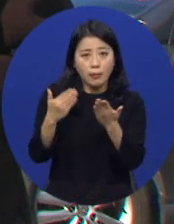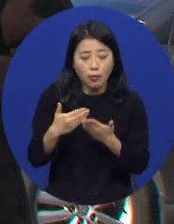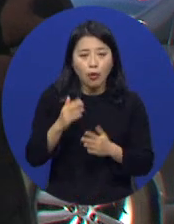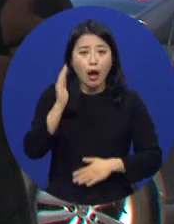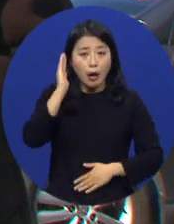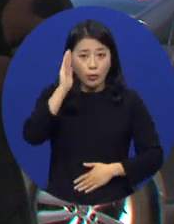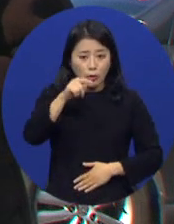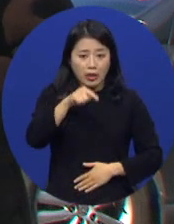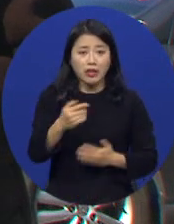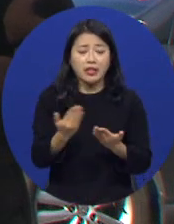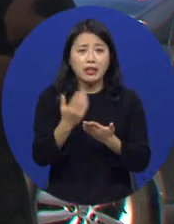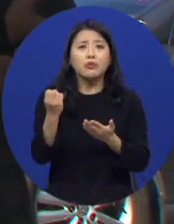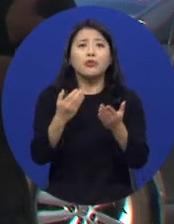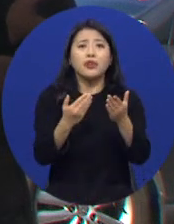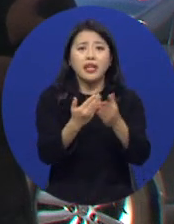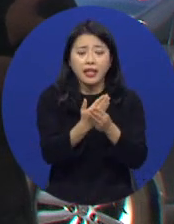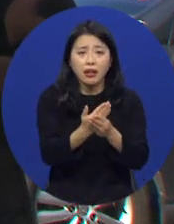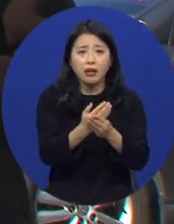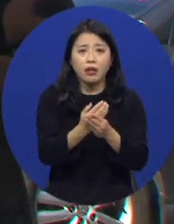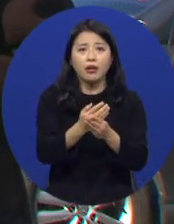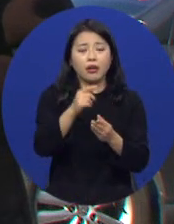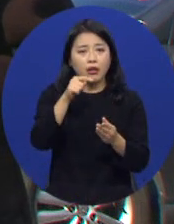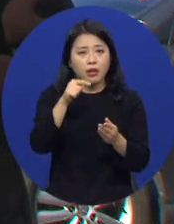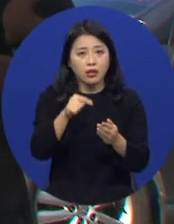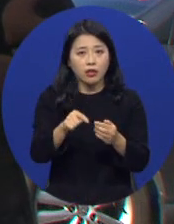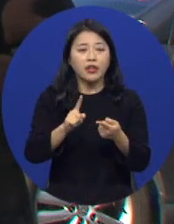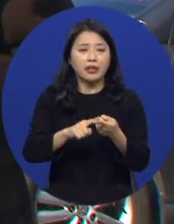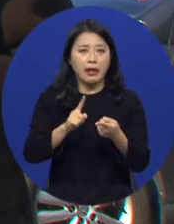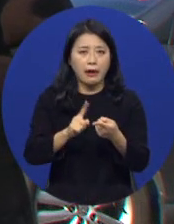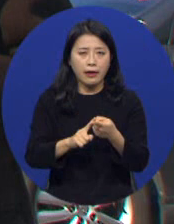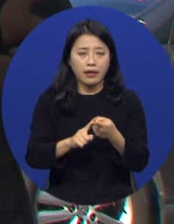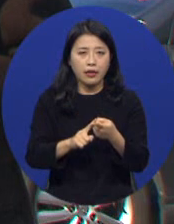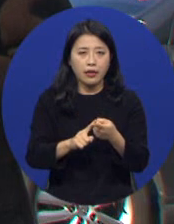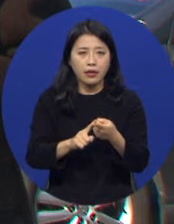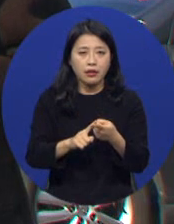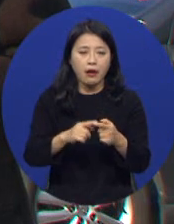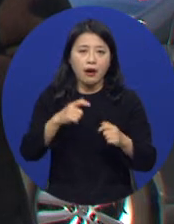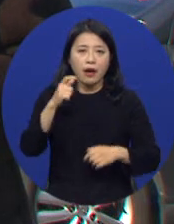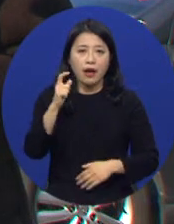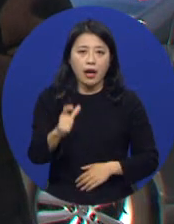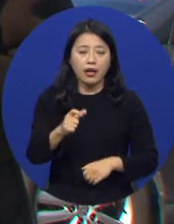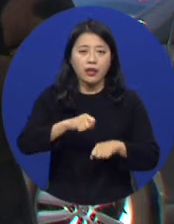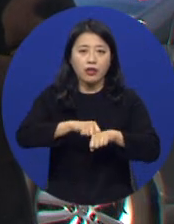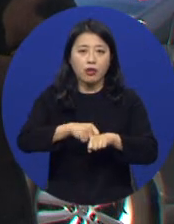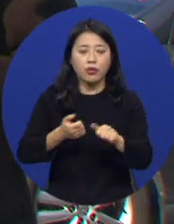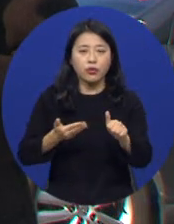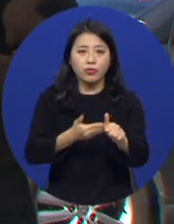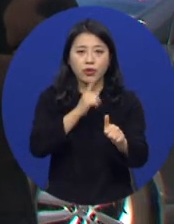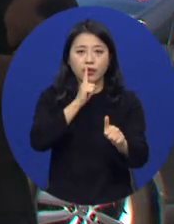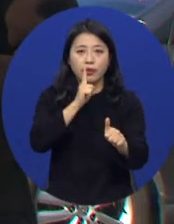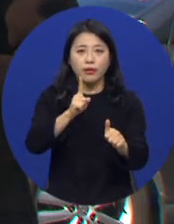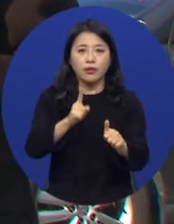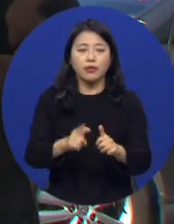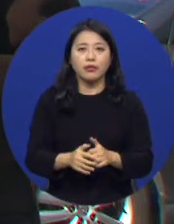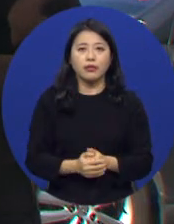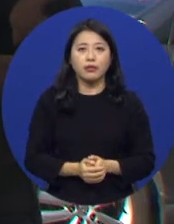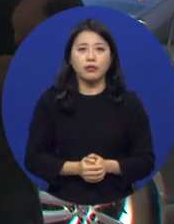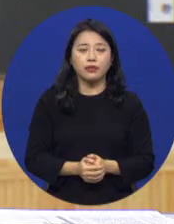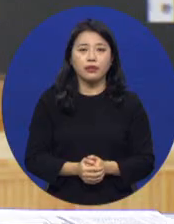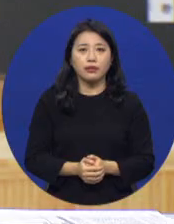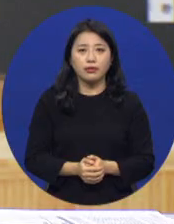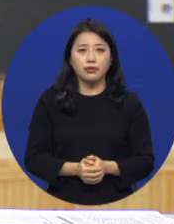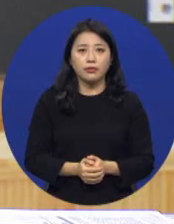국고 보조금을 부정수급하는 등의 혈세 낭비 범죄에 대해 엄정 대응하겠다고 밝혔습니다 MBC 뉴스 김하은입니다